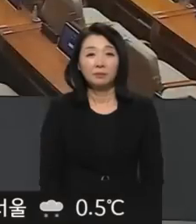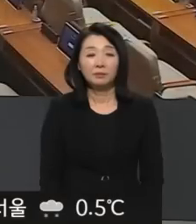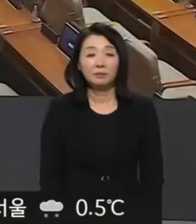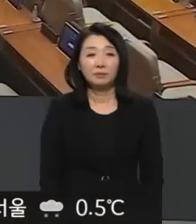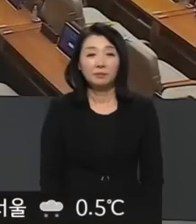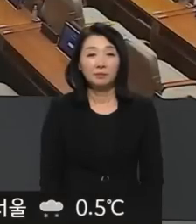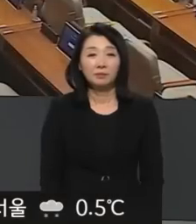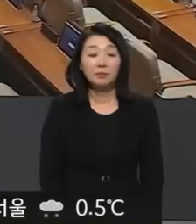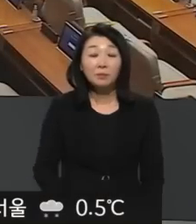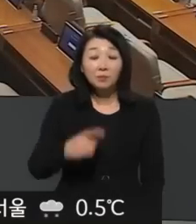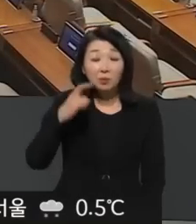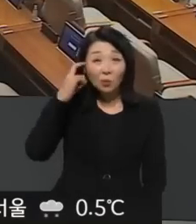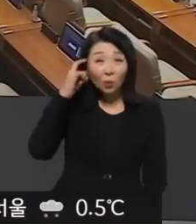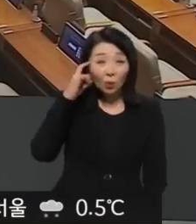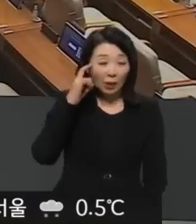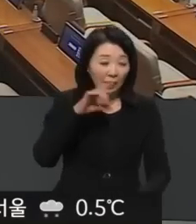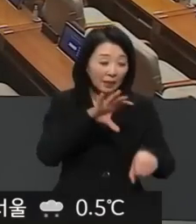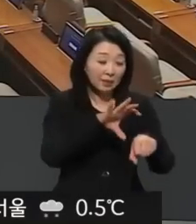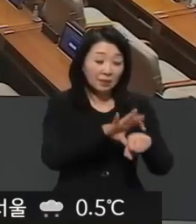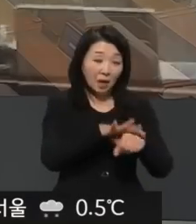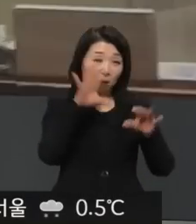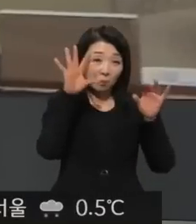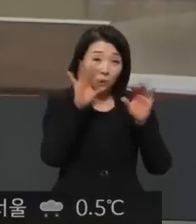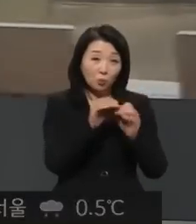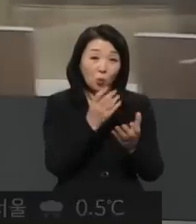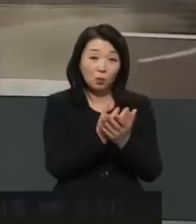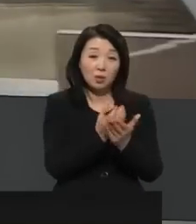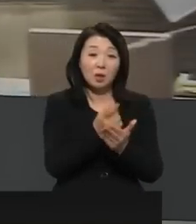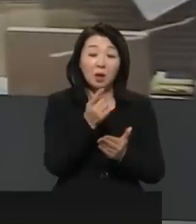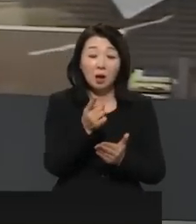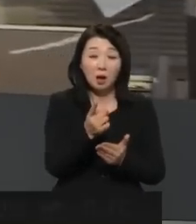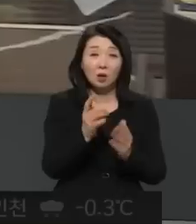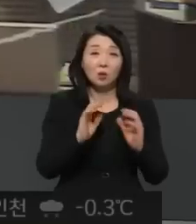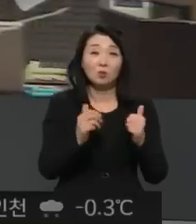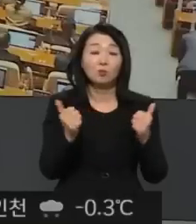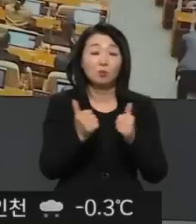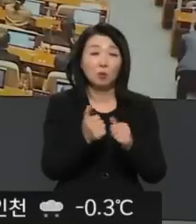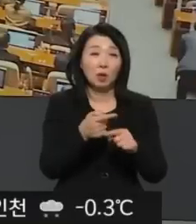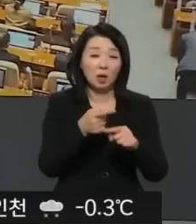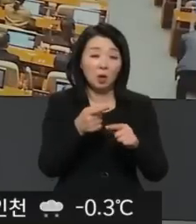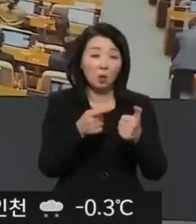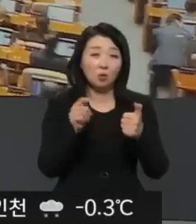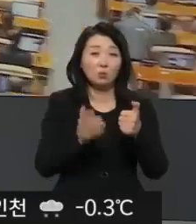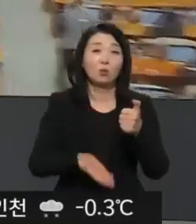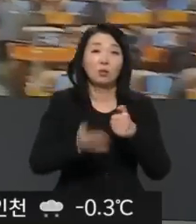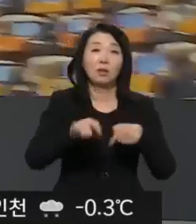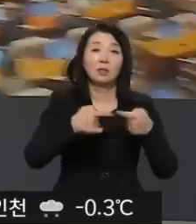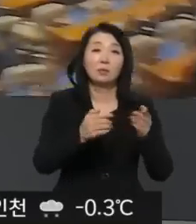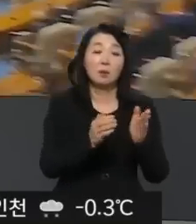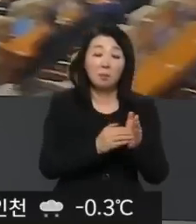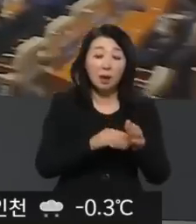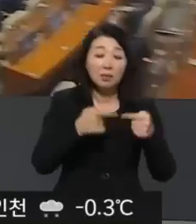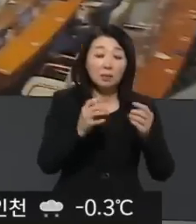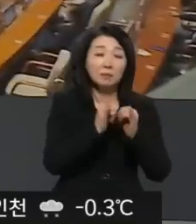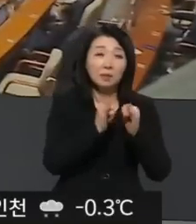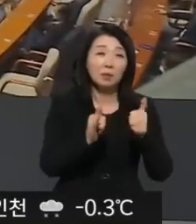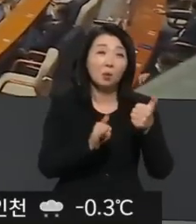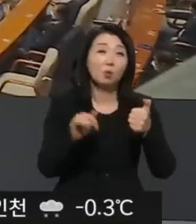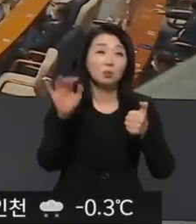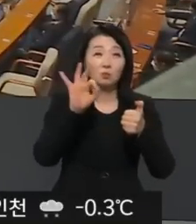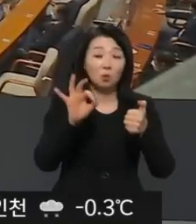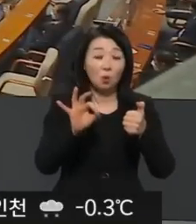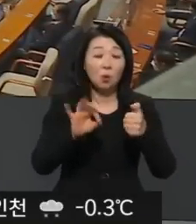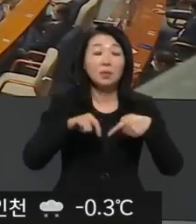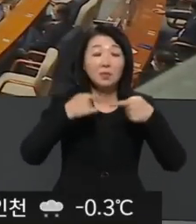그도 그럴 것이 이 체포동의안 국회 본회의에 재적 의원의 과반이 참석하고 참석한 의원의 과반이 찬성하면